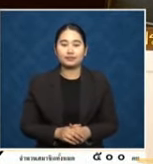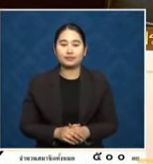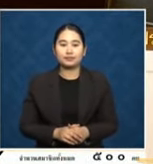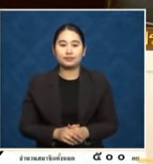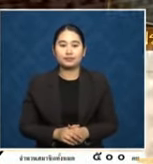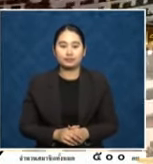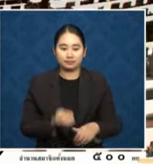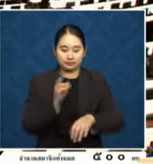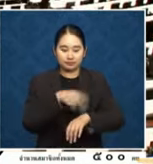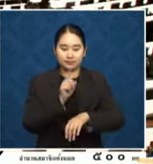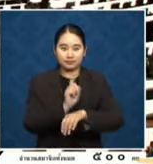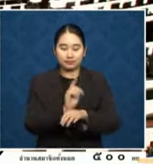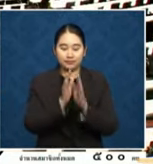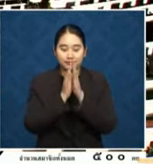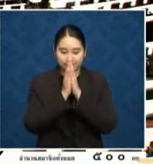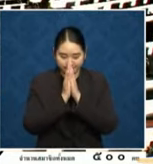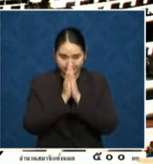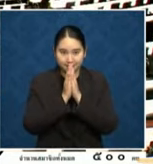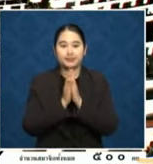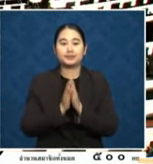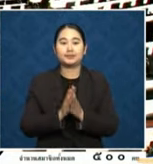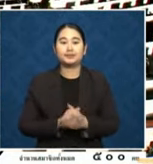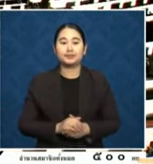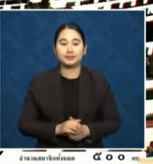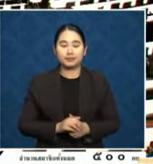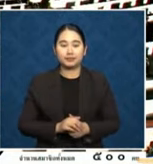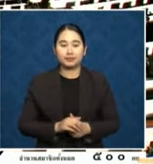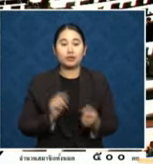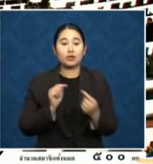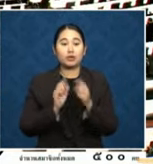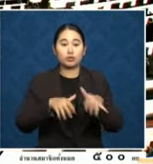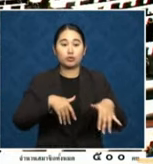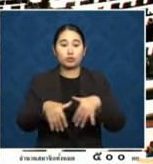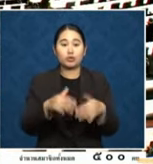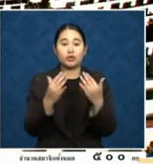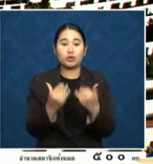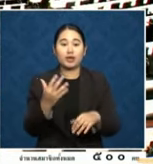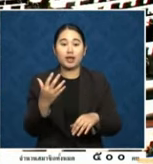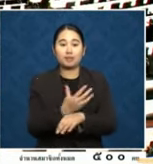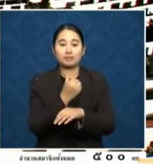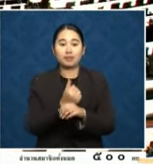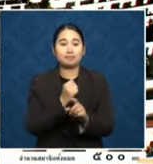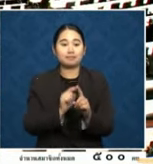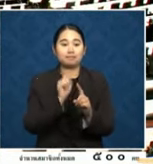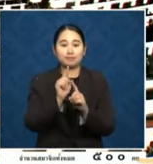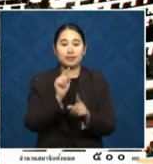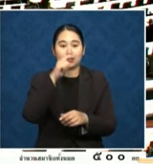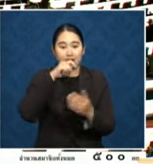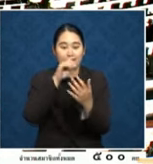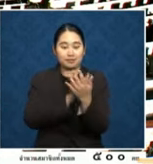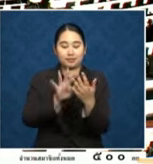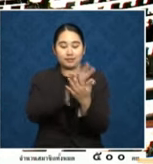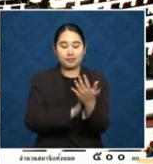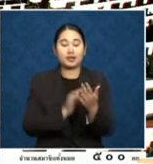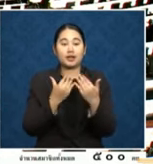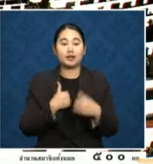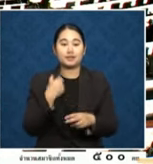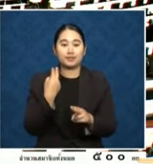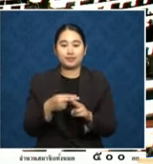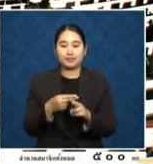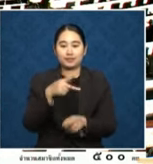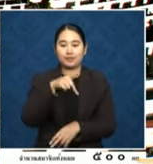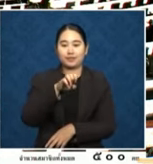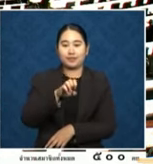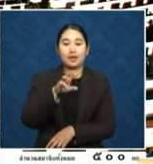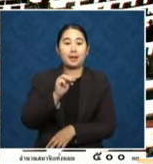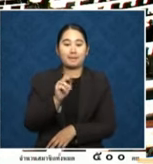เรียนท่านประธานรัฐสภาและประชาชนผู้ทรงอำนาจสูงสุดของประเทศที่กำลังรับชมการทำงานของพวกเราอยู่ขณะนี้ดิฉันพิมพ์การกิรติวิราป